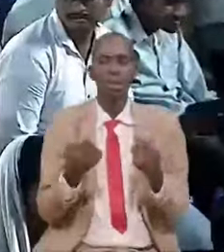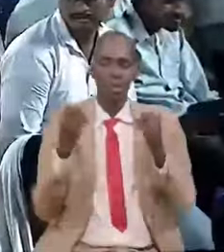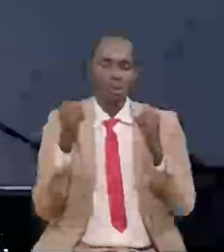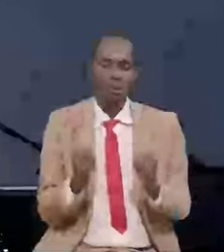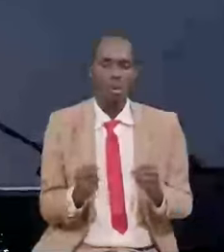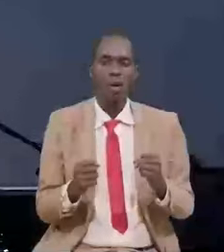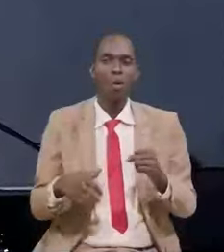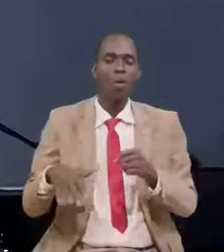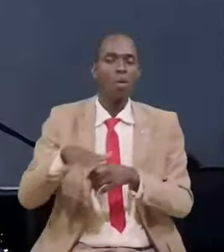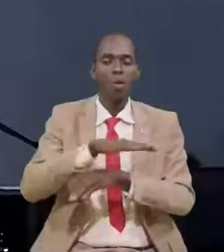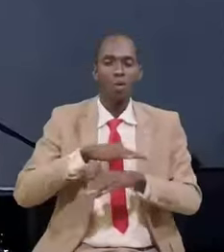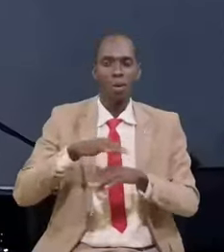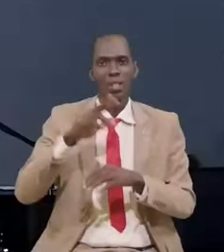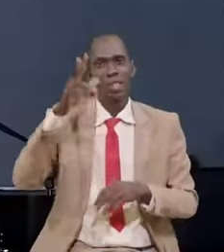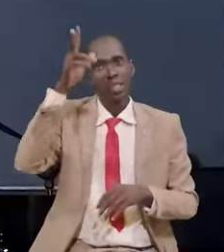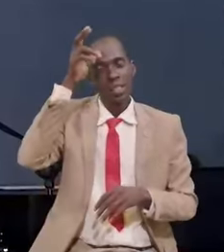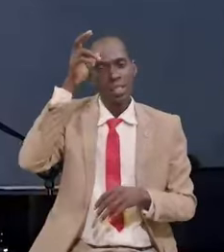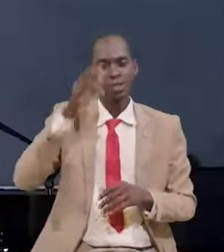La puissance sur Satan.